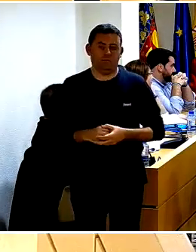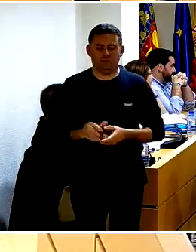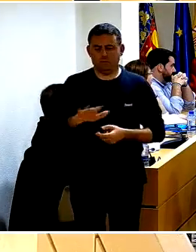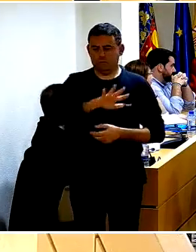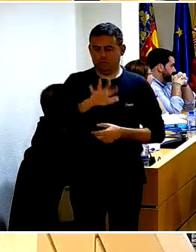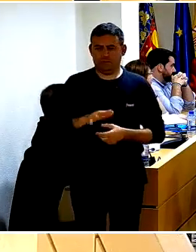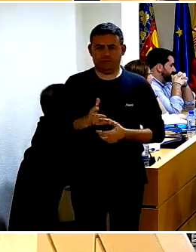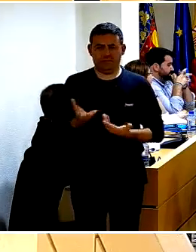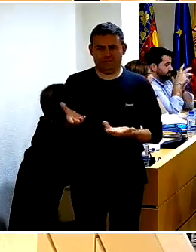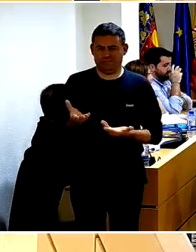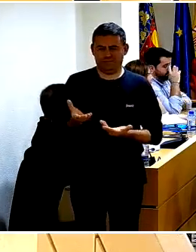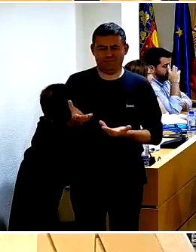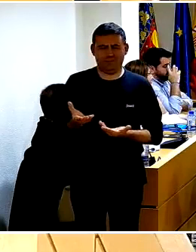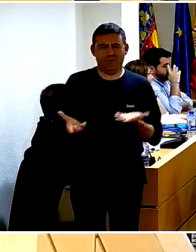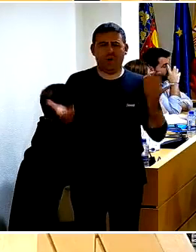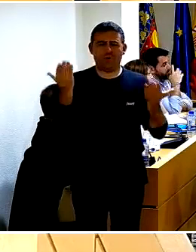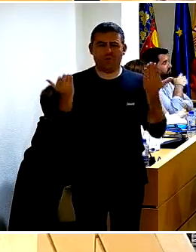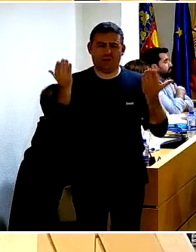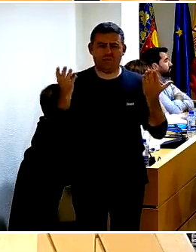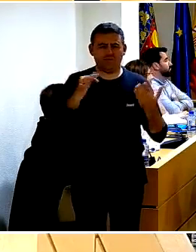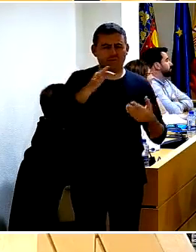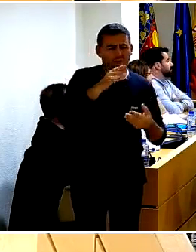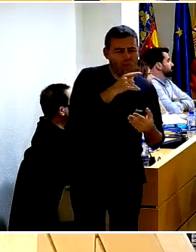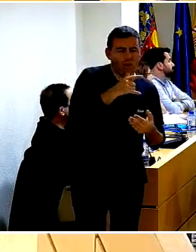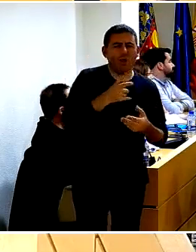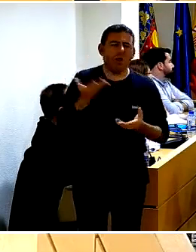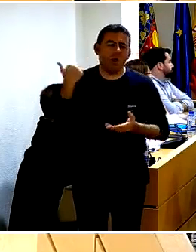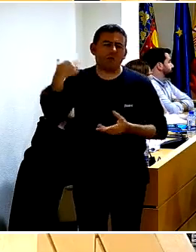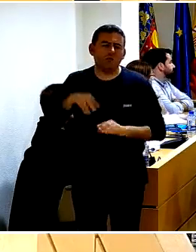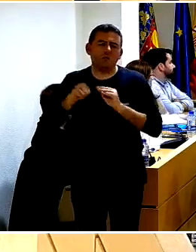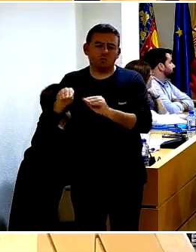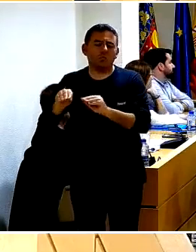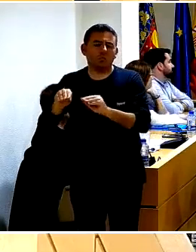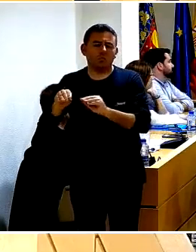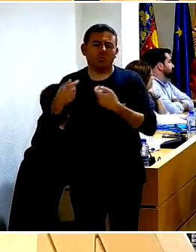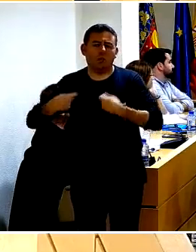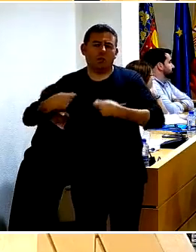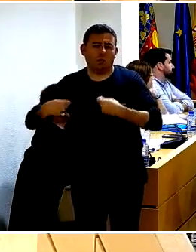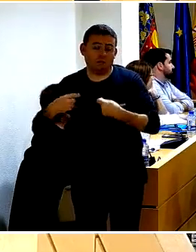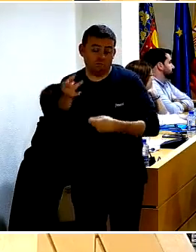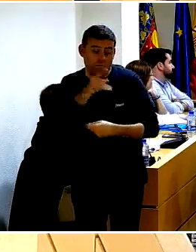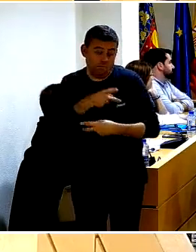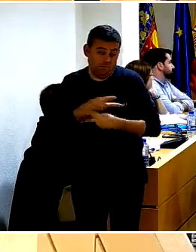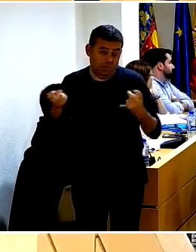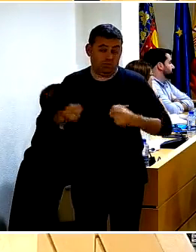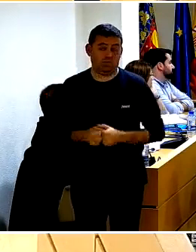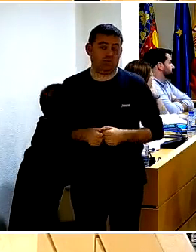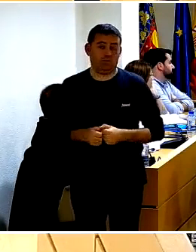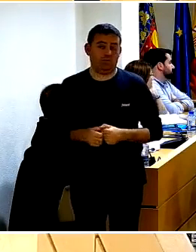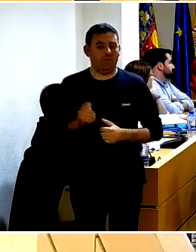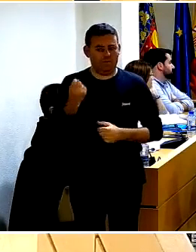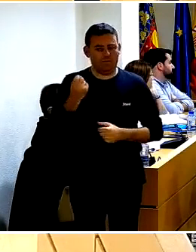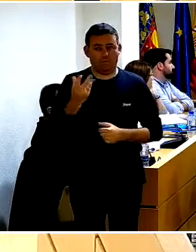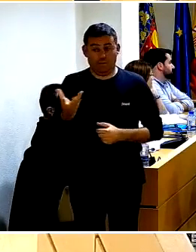basa i si vol donar informació perquè no la dona completa. I després, evidentment, n'hi ha un